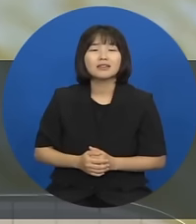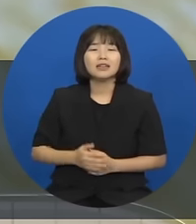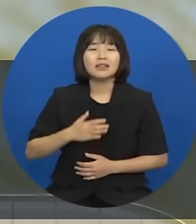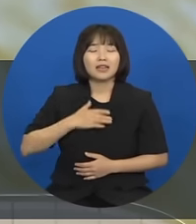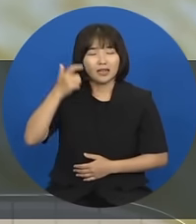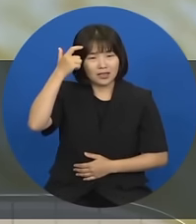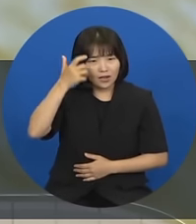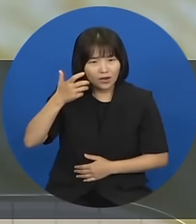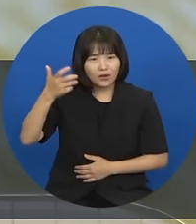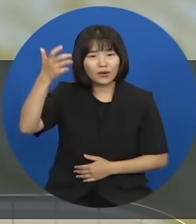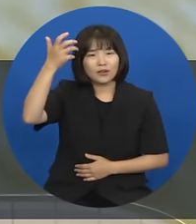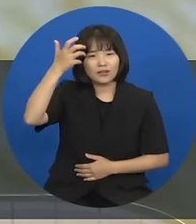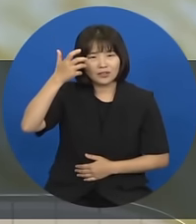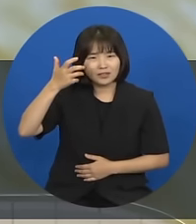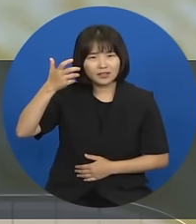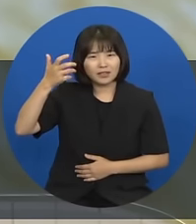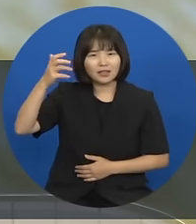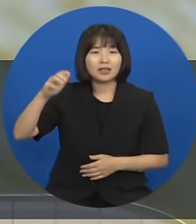내 영혼의